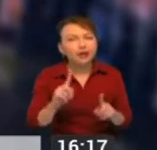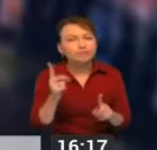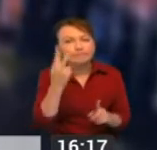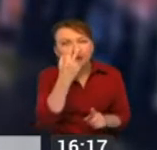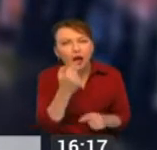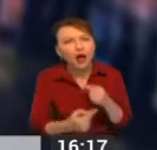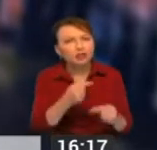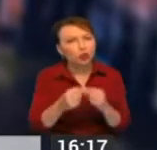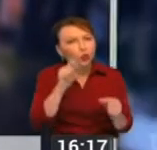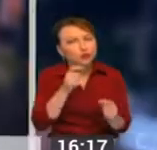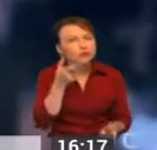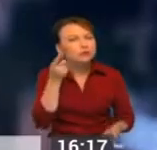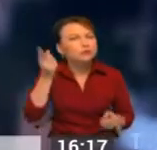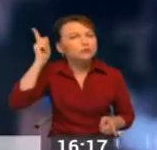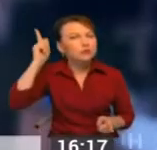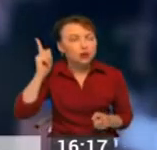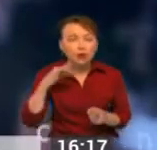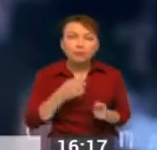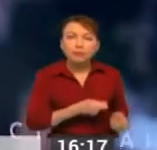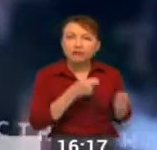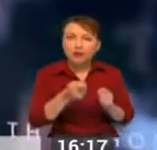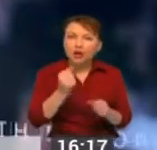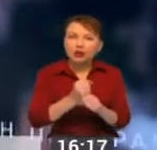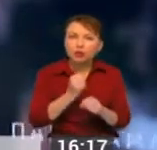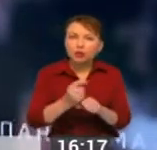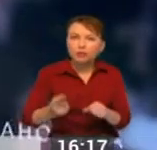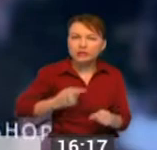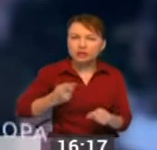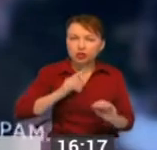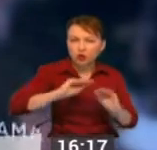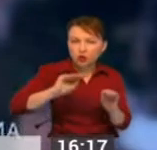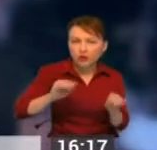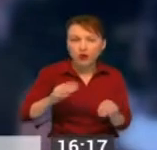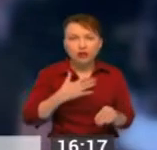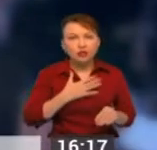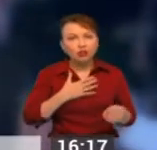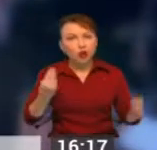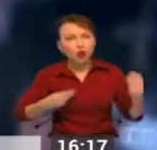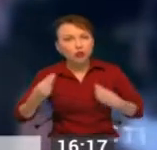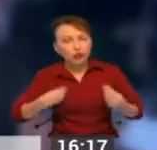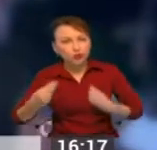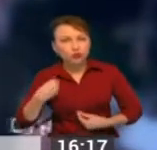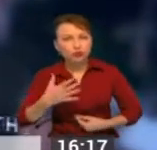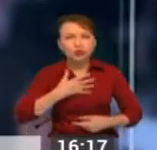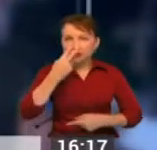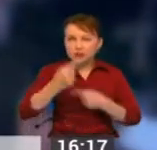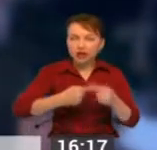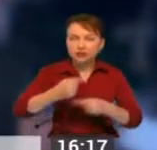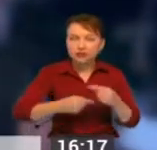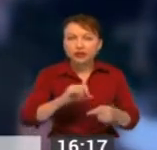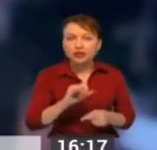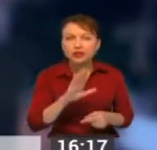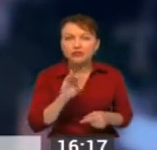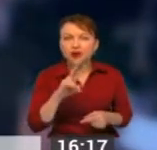везли туда работы мастеров. Мы везли нашу этническую одежду, наши традиции. Івана Купала у нас була